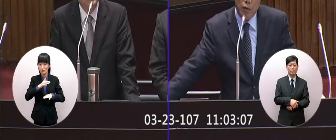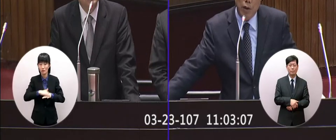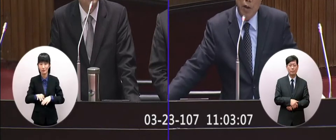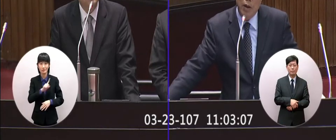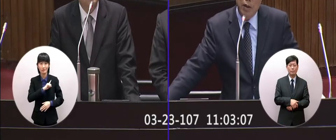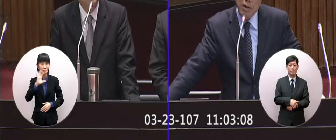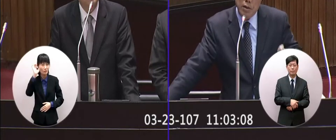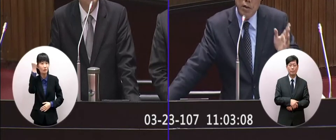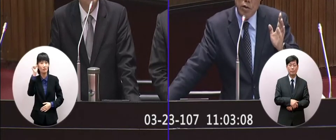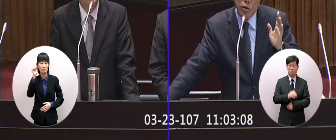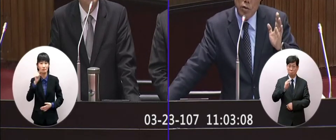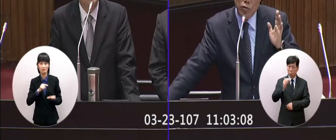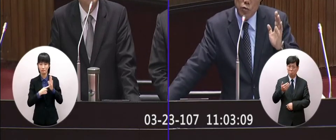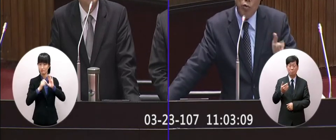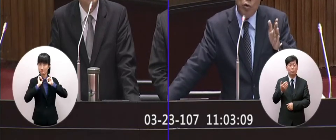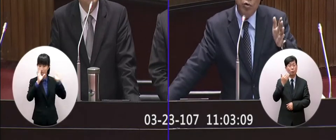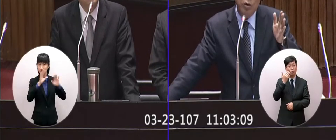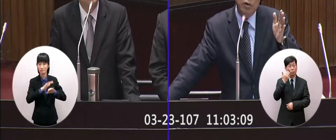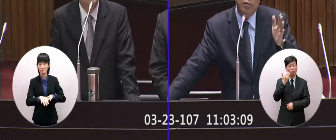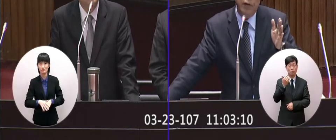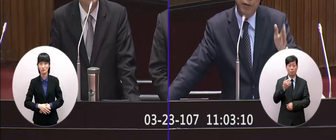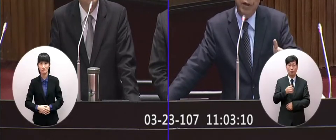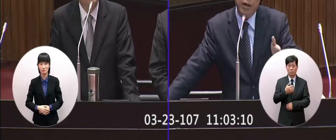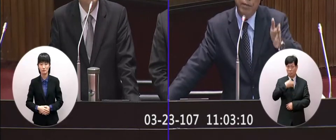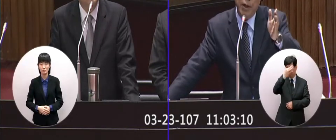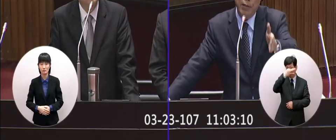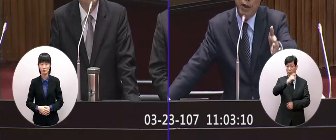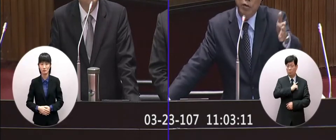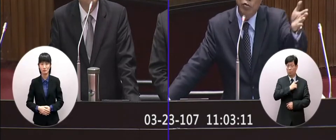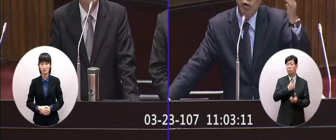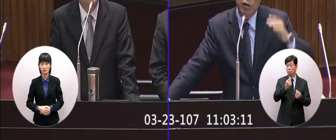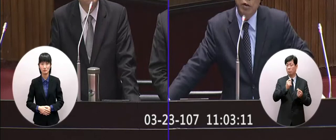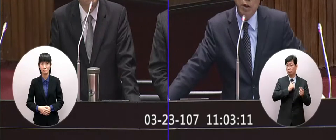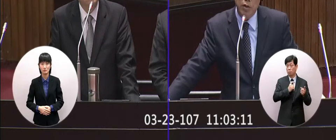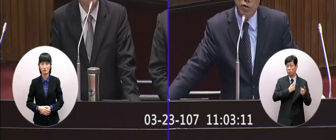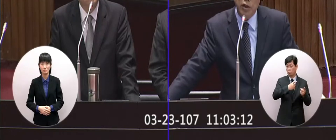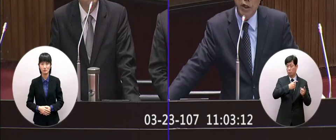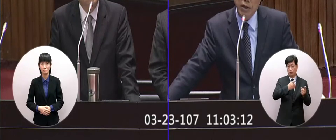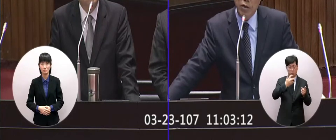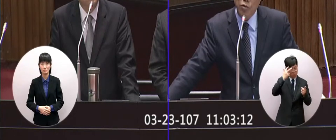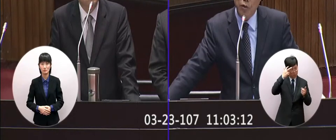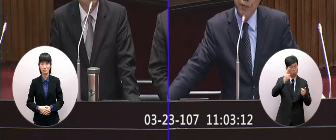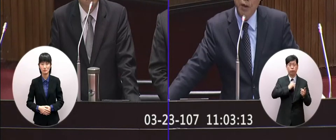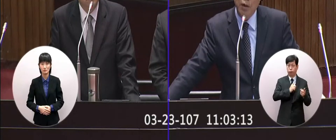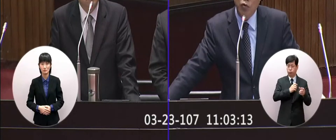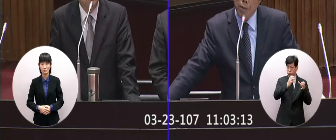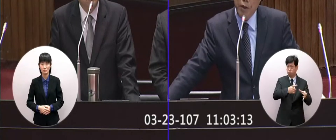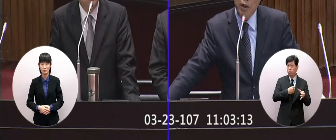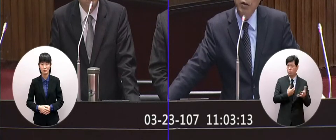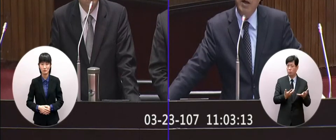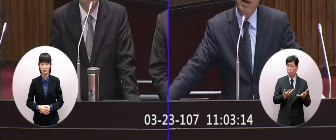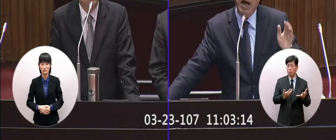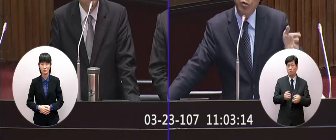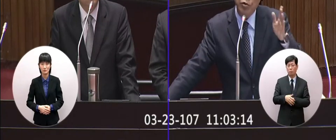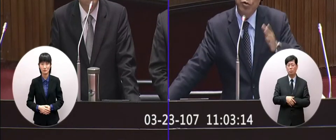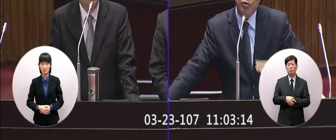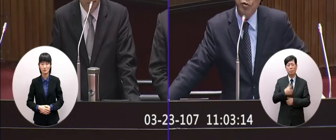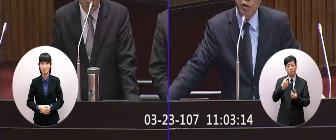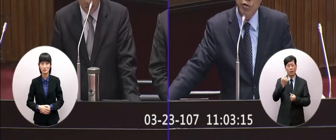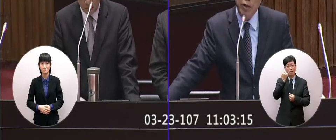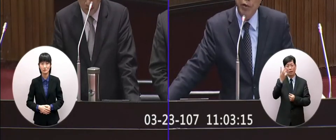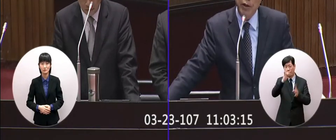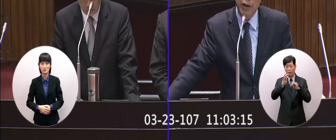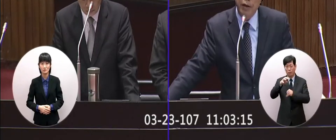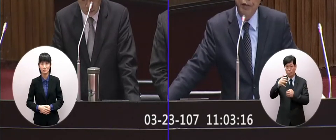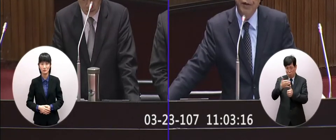权利。 对，但是就是说，如果说菲律宾还是片面故意这个执意要这样做。我们的因为海巡署是